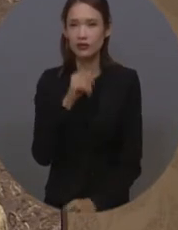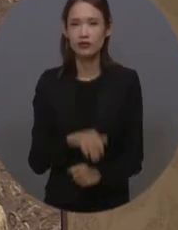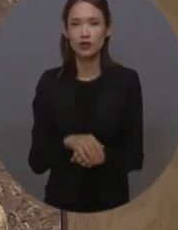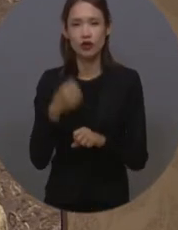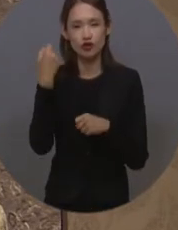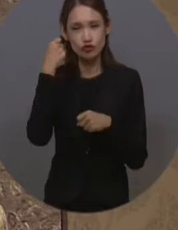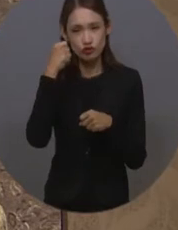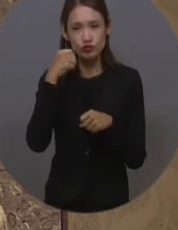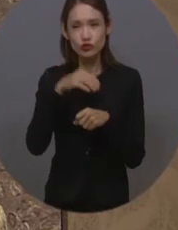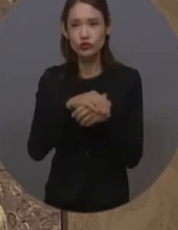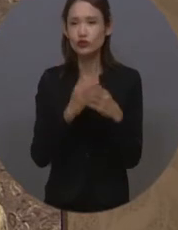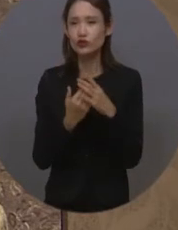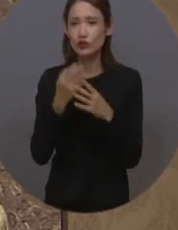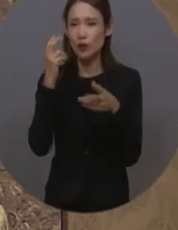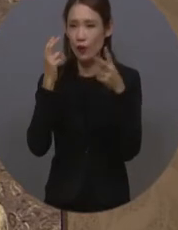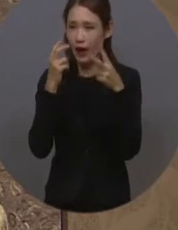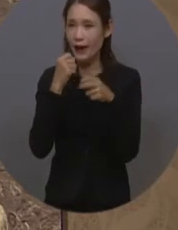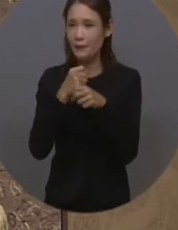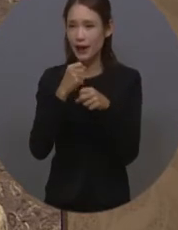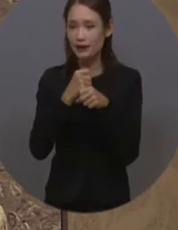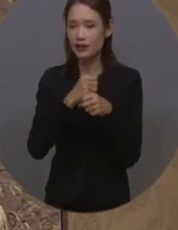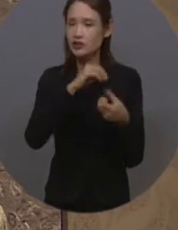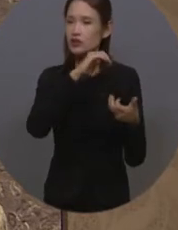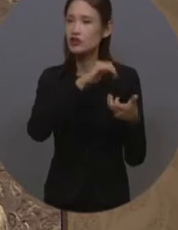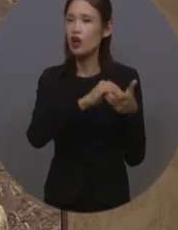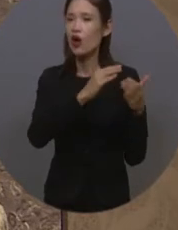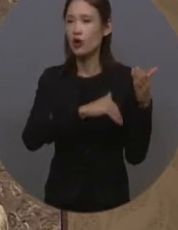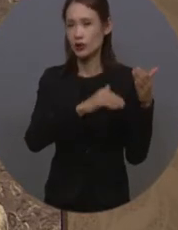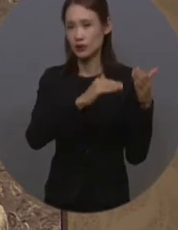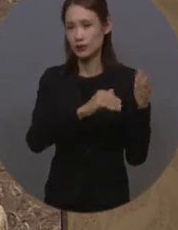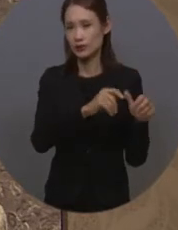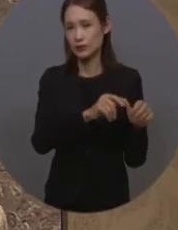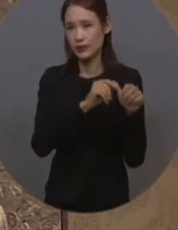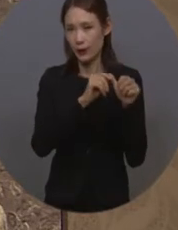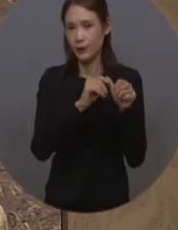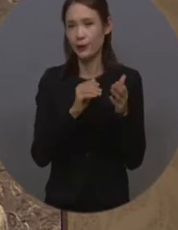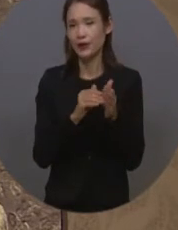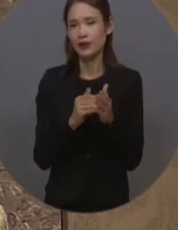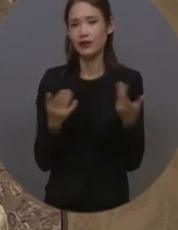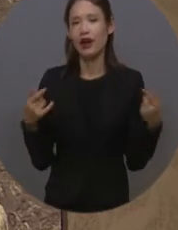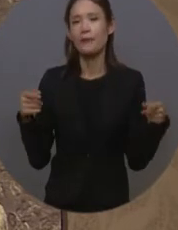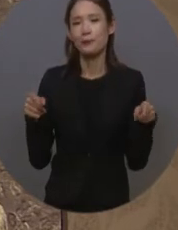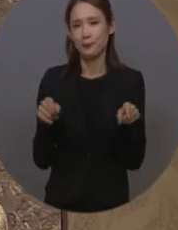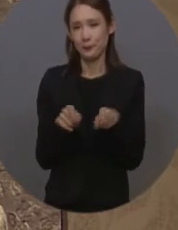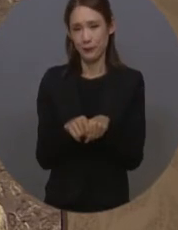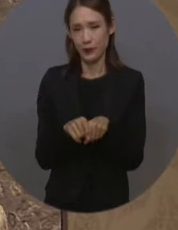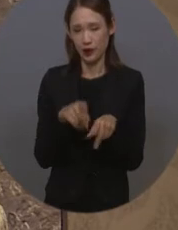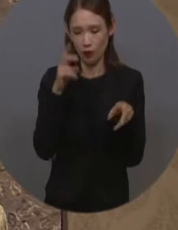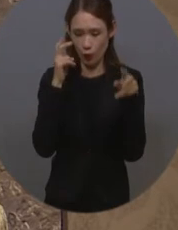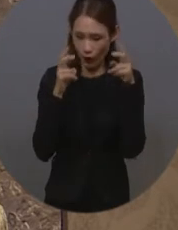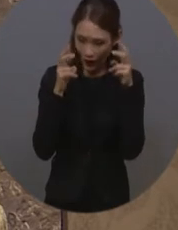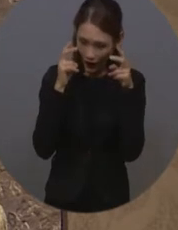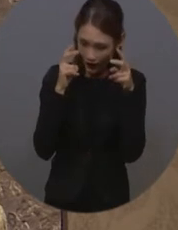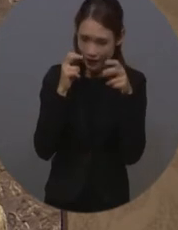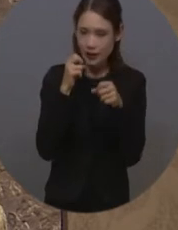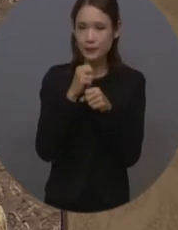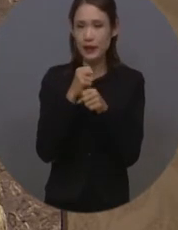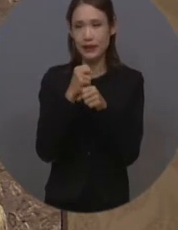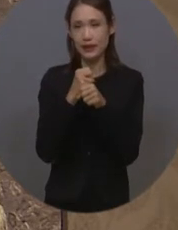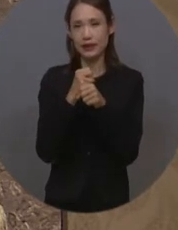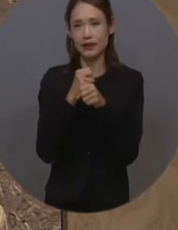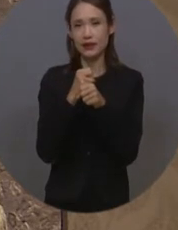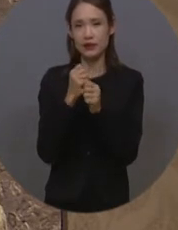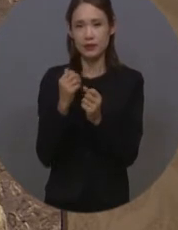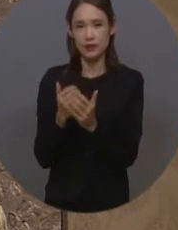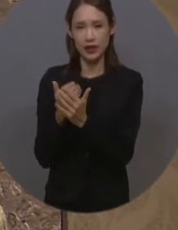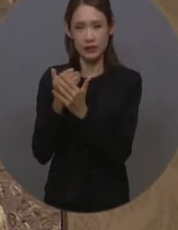회사를 만들어서 이분들을 정규직으로 채용을 해서 함께 회사를 일궈가면 참